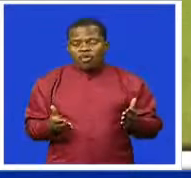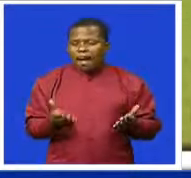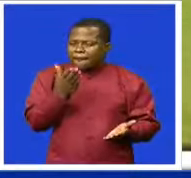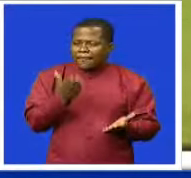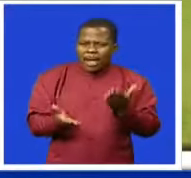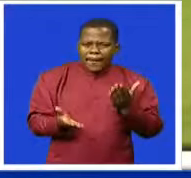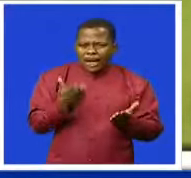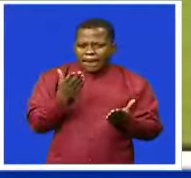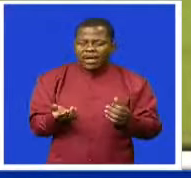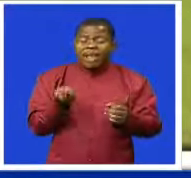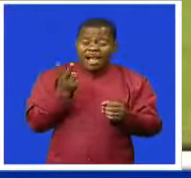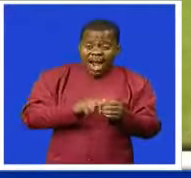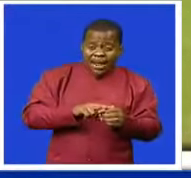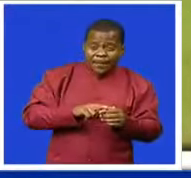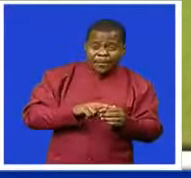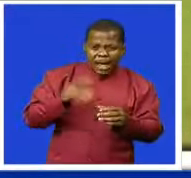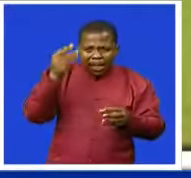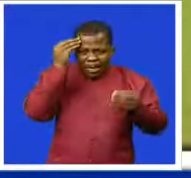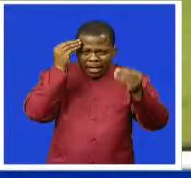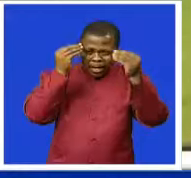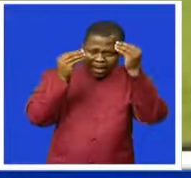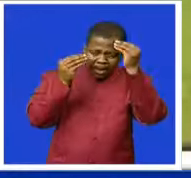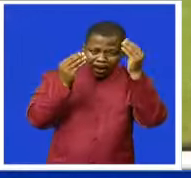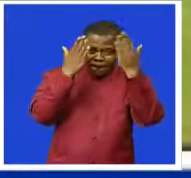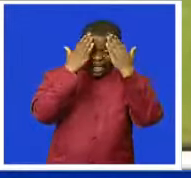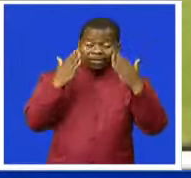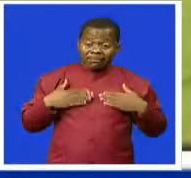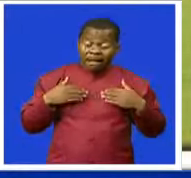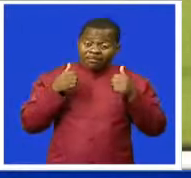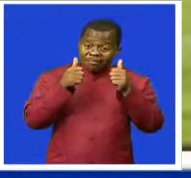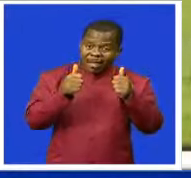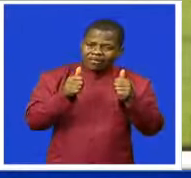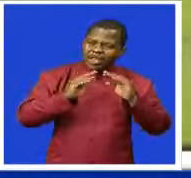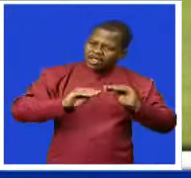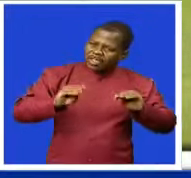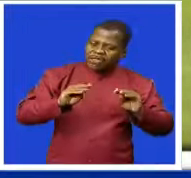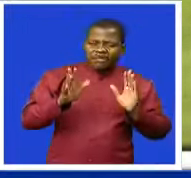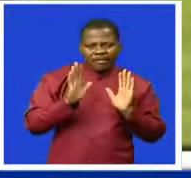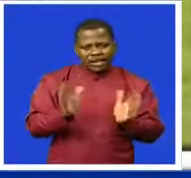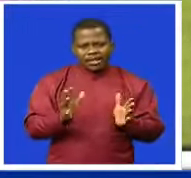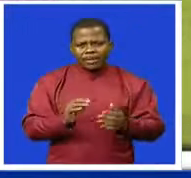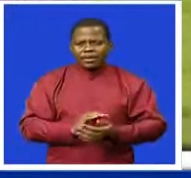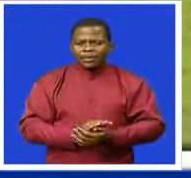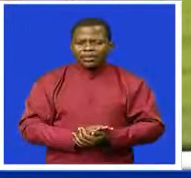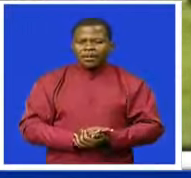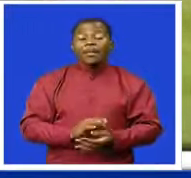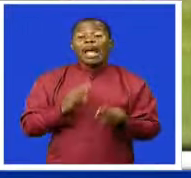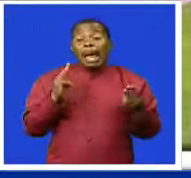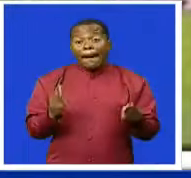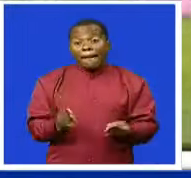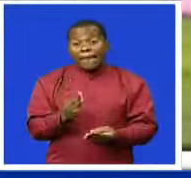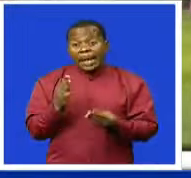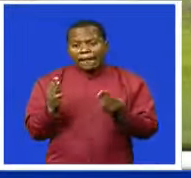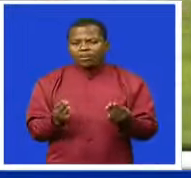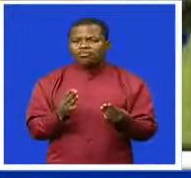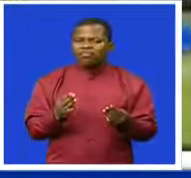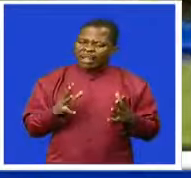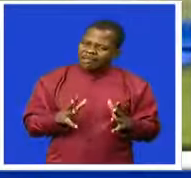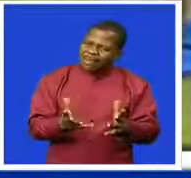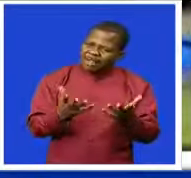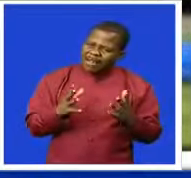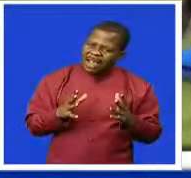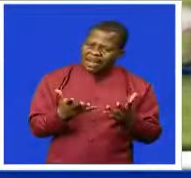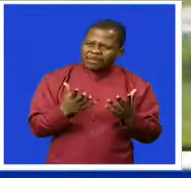sidle kanjani nekuthi mental health iyahambisana ne fitness siveke solo siyakhuthatwa ukuthi njalo njalo